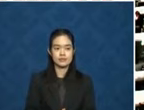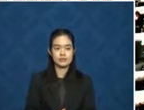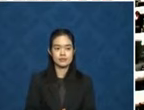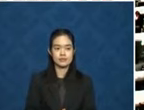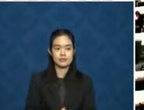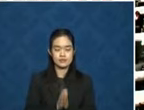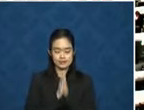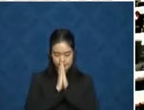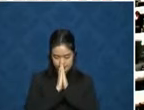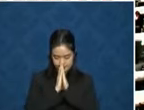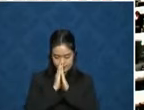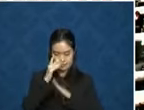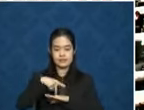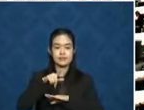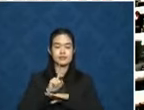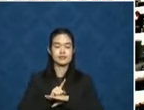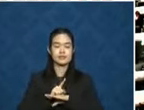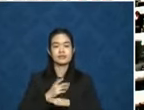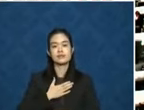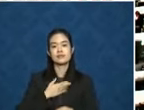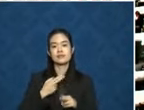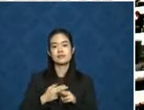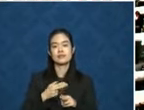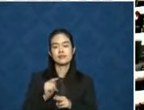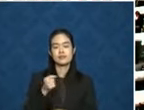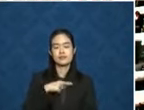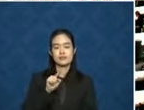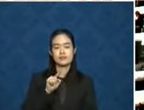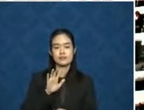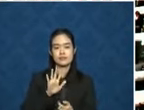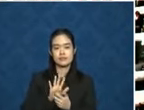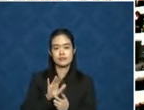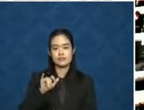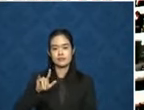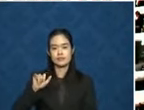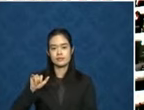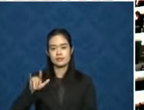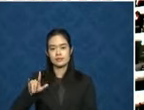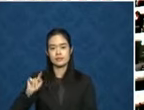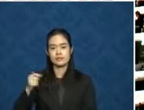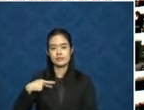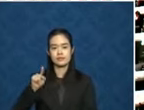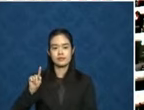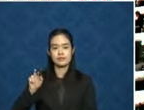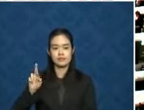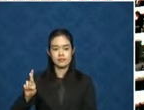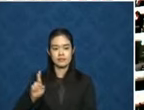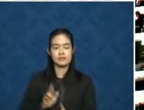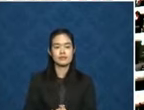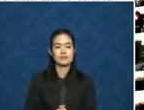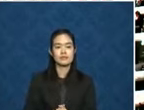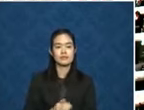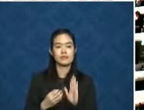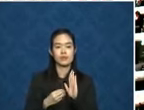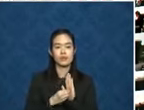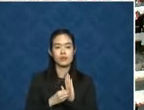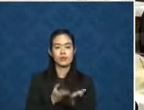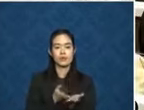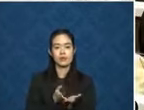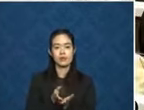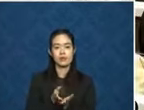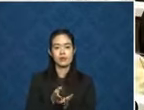เรียนประธานสภาผู้แทนราษฎรที่เคารพผมธัญธรธนินทร์วัฒนาธรสมาชิกสภาผู้แทนราษฎรกรุงเทพมหานครเขตบางแค